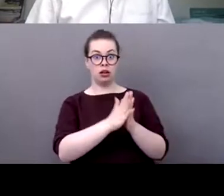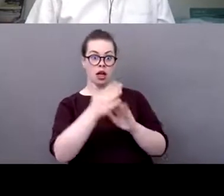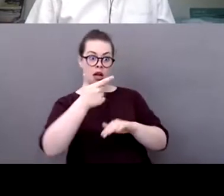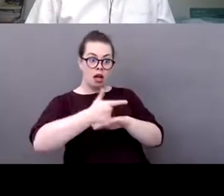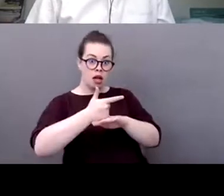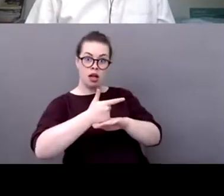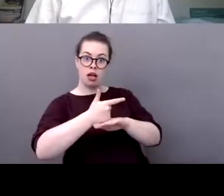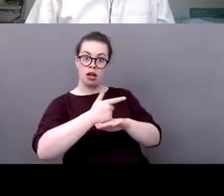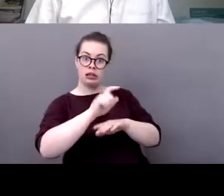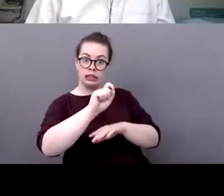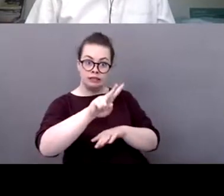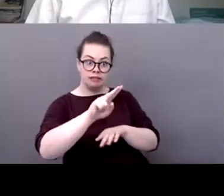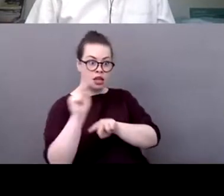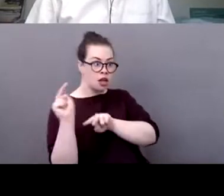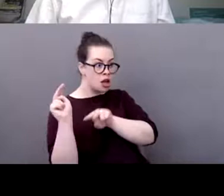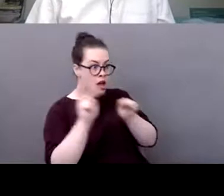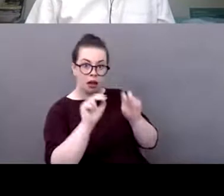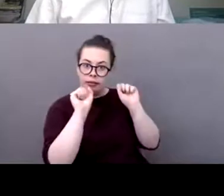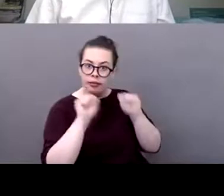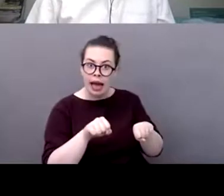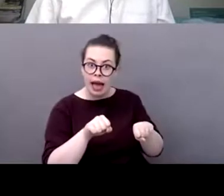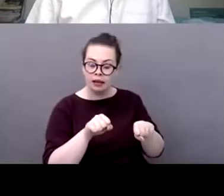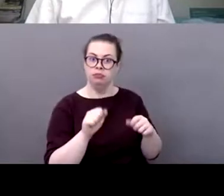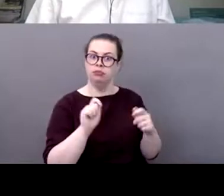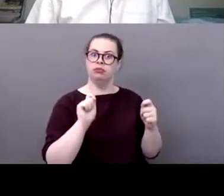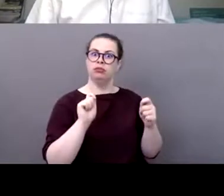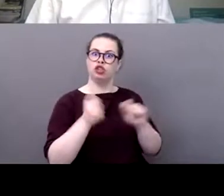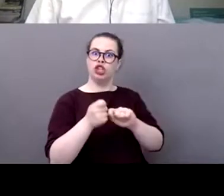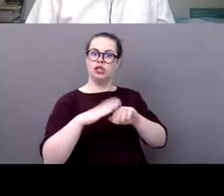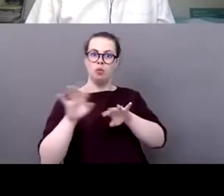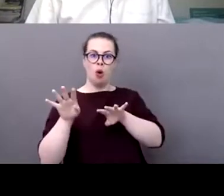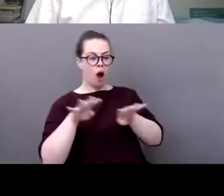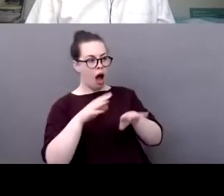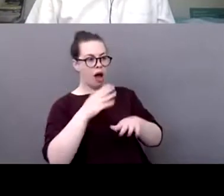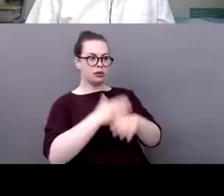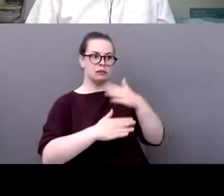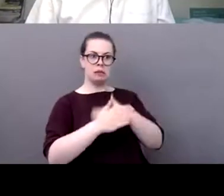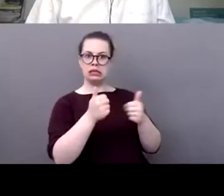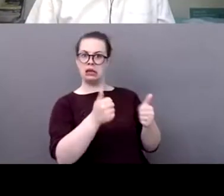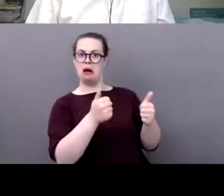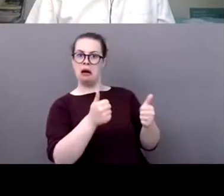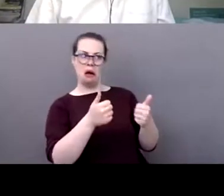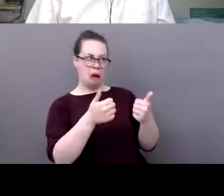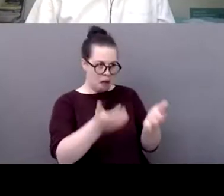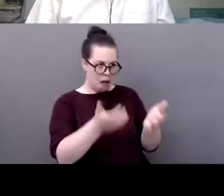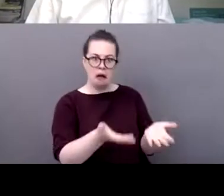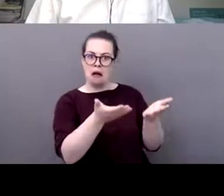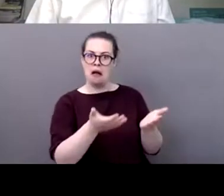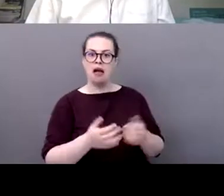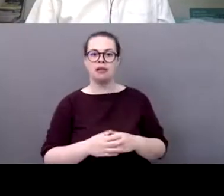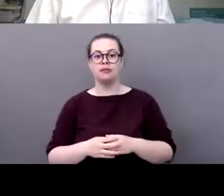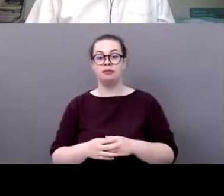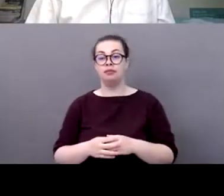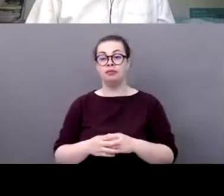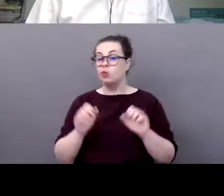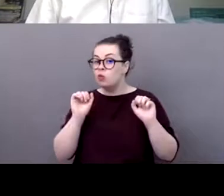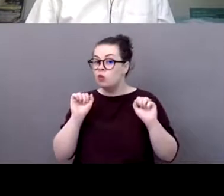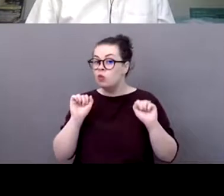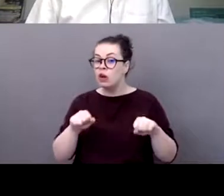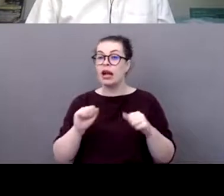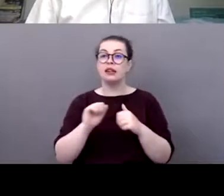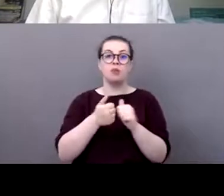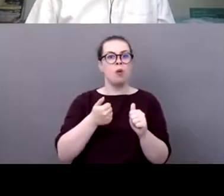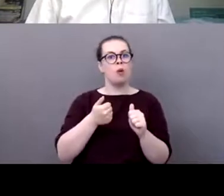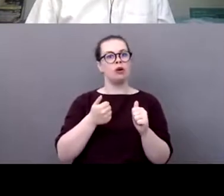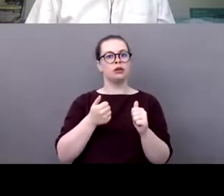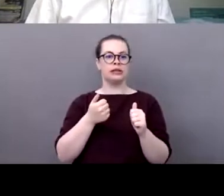énorme message sur le côté environnemental en faisant pourquoi pas des défis comme on le fait avec mathieu mais je pense qu